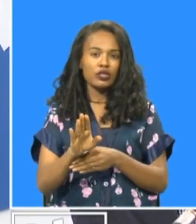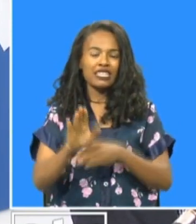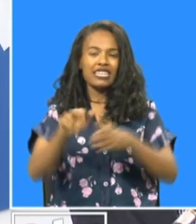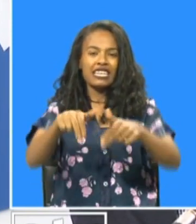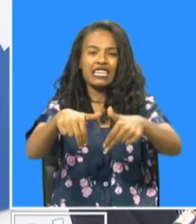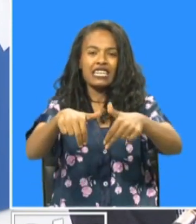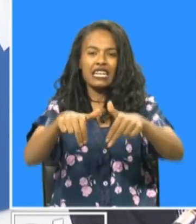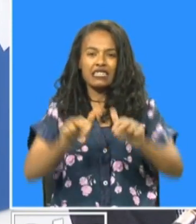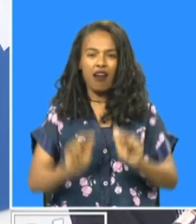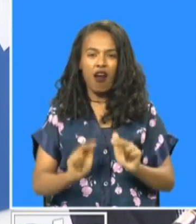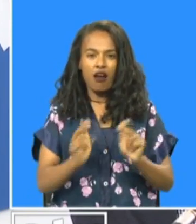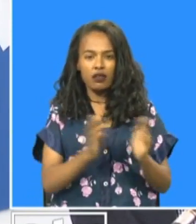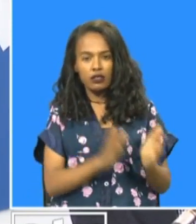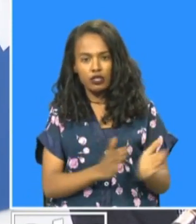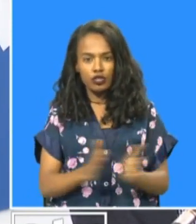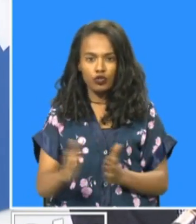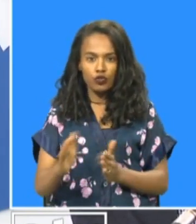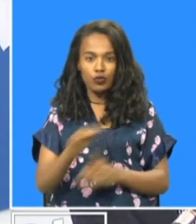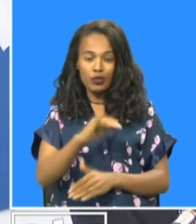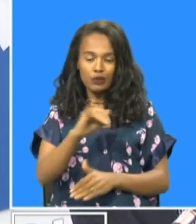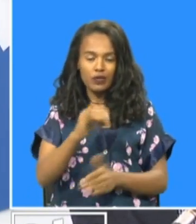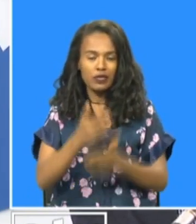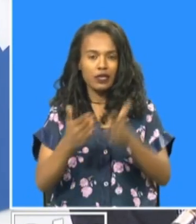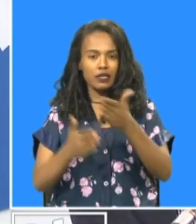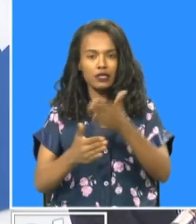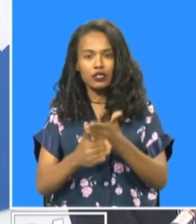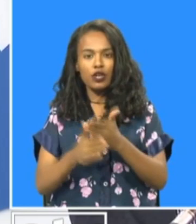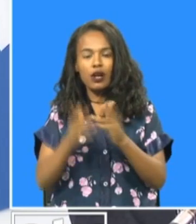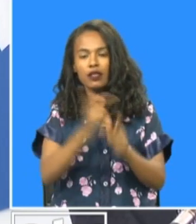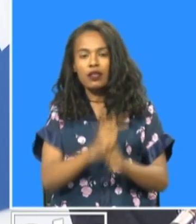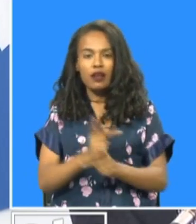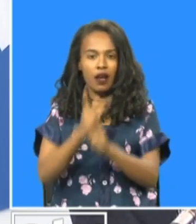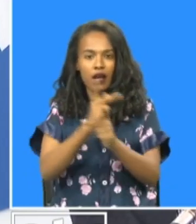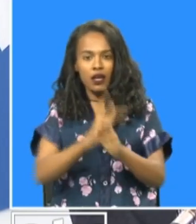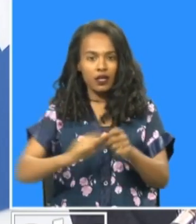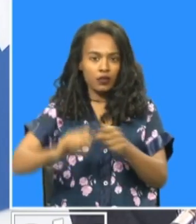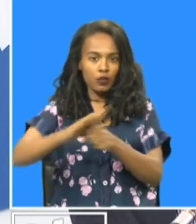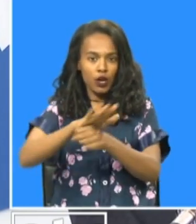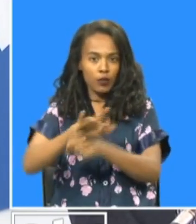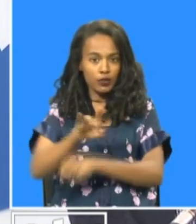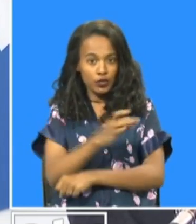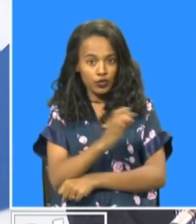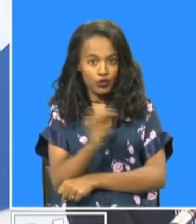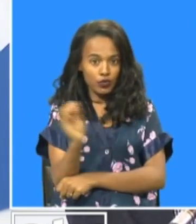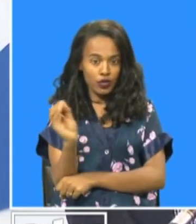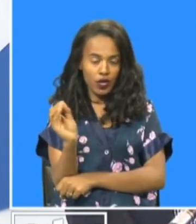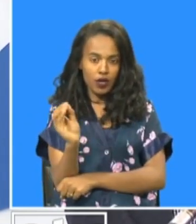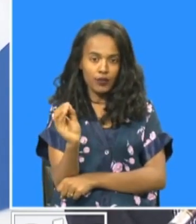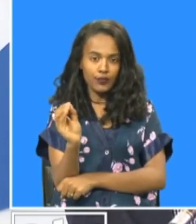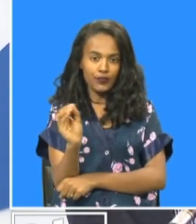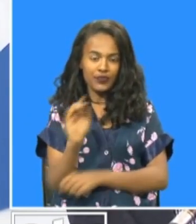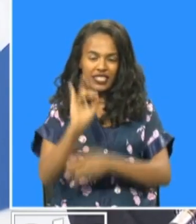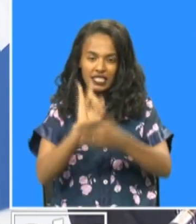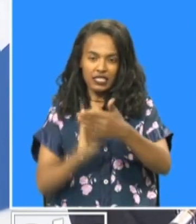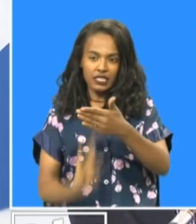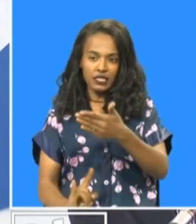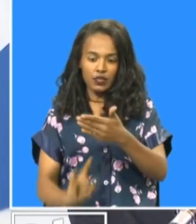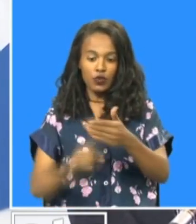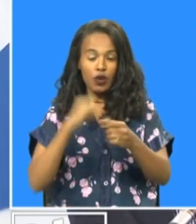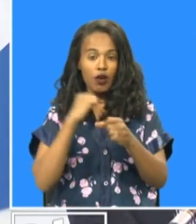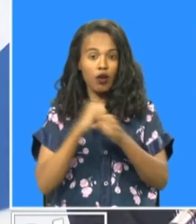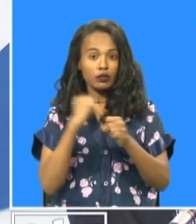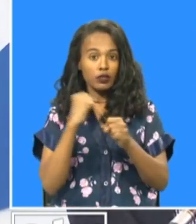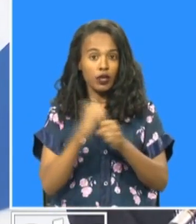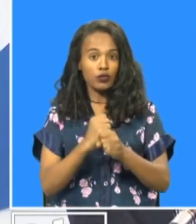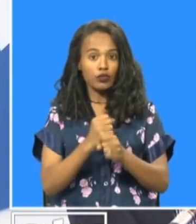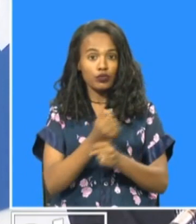የሬሳ ዝግጅቱ በተመሳሳይ ደረጃ ጥንቃቄ የተሞላበት እንዲሆንና ዝርዝር የሆነው አሰራሩ